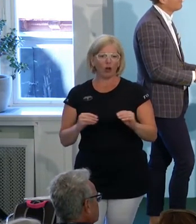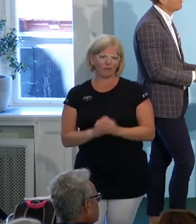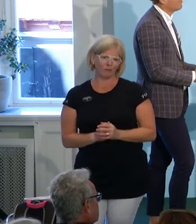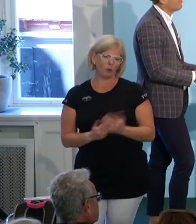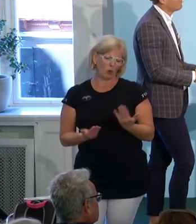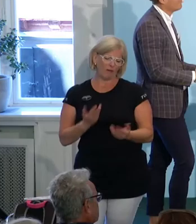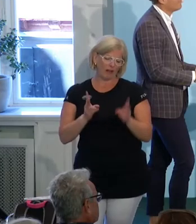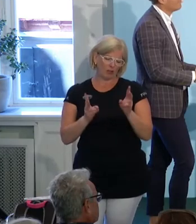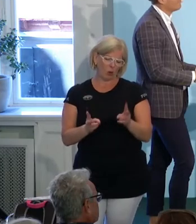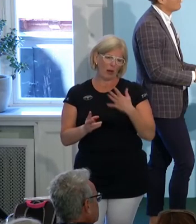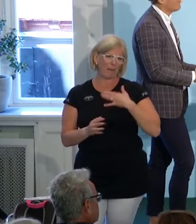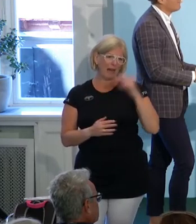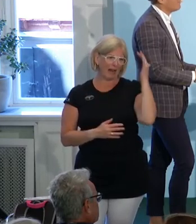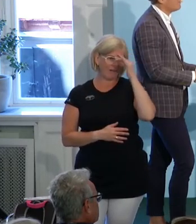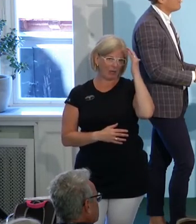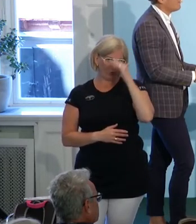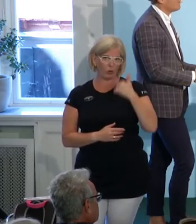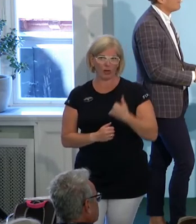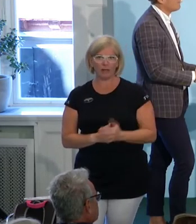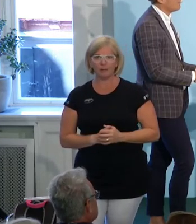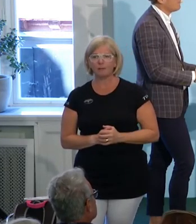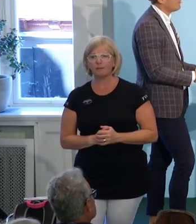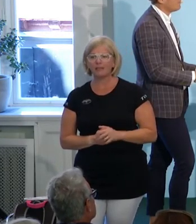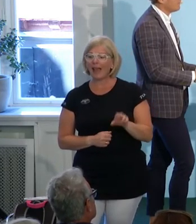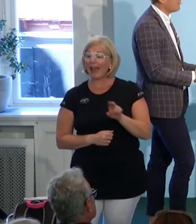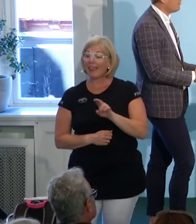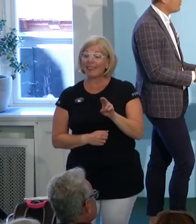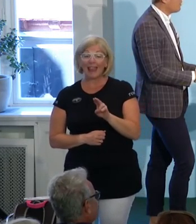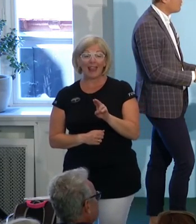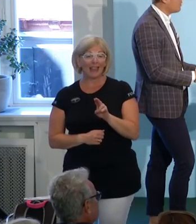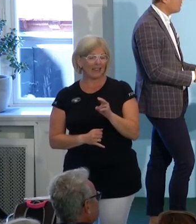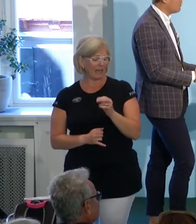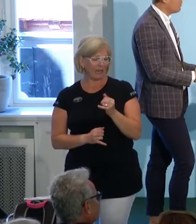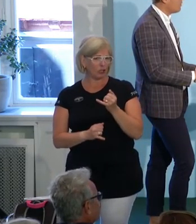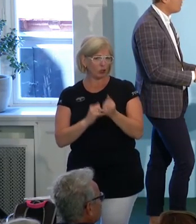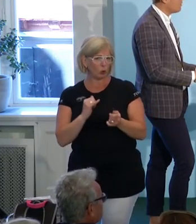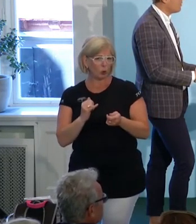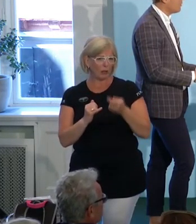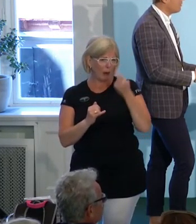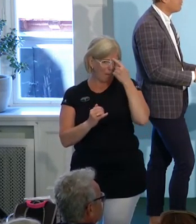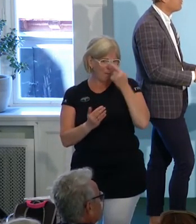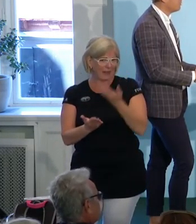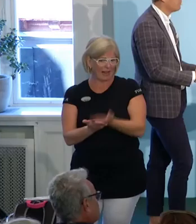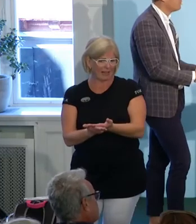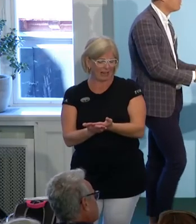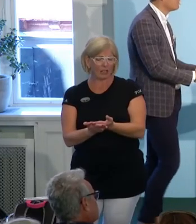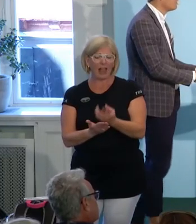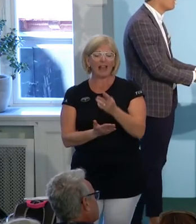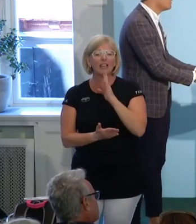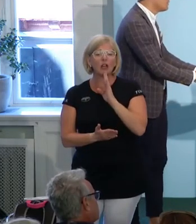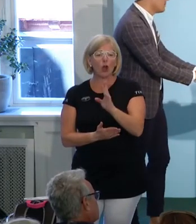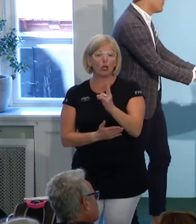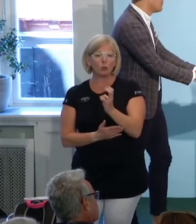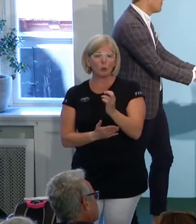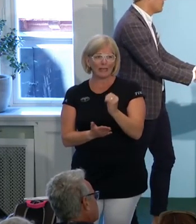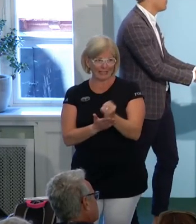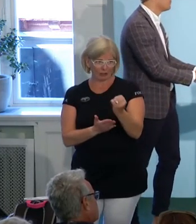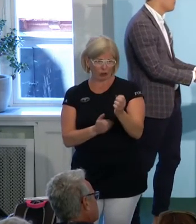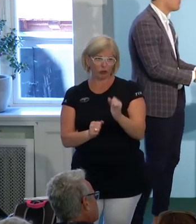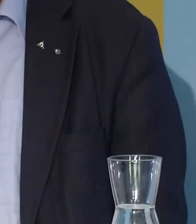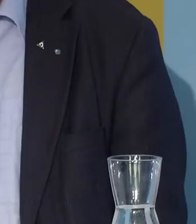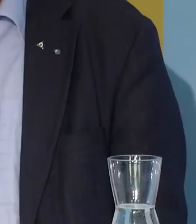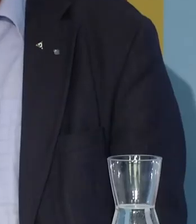Ungefär det är mina reflektioner. När ska ni lämna in slutbetänkandet? Januari 2019? Januari 2019 ska det ut. Och vi börjar ju nu.